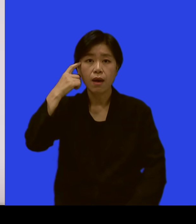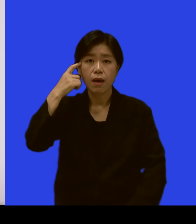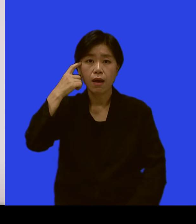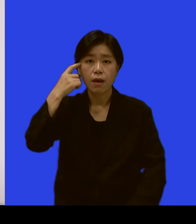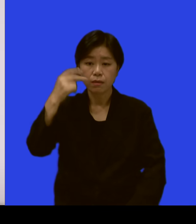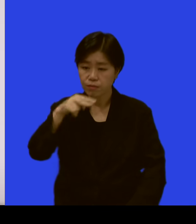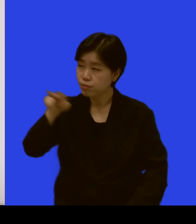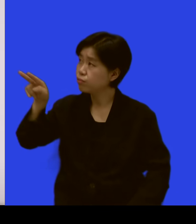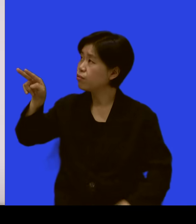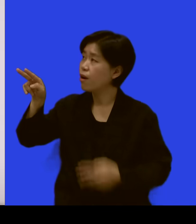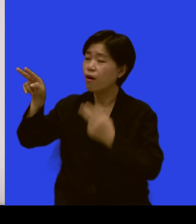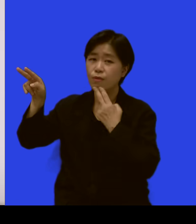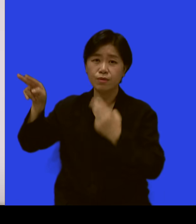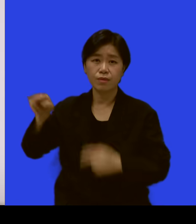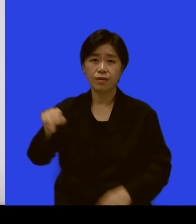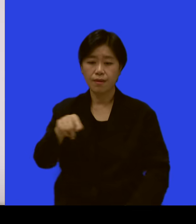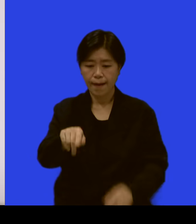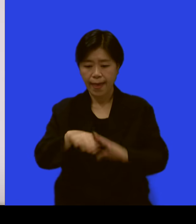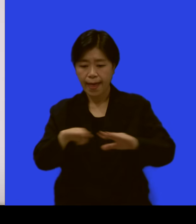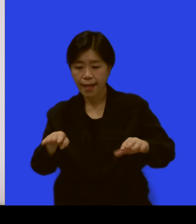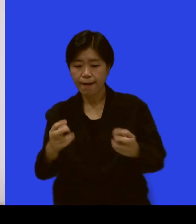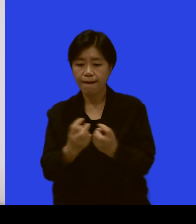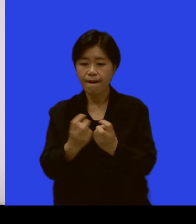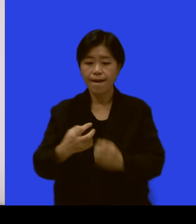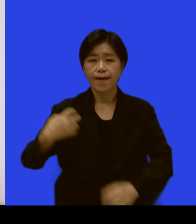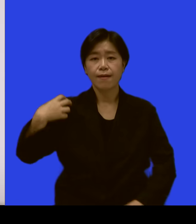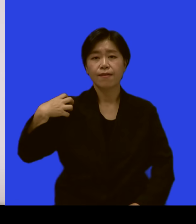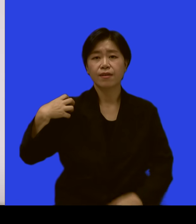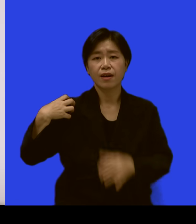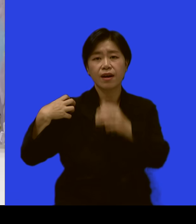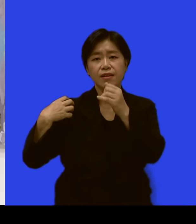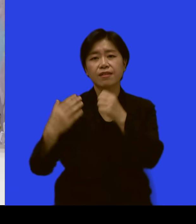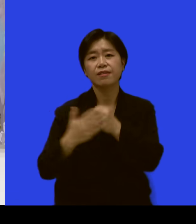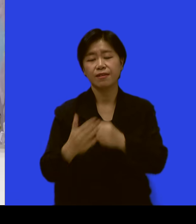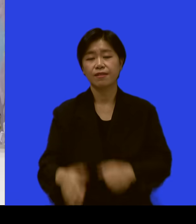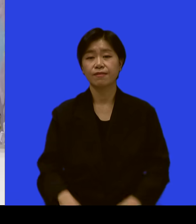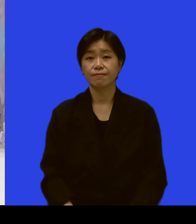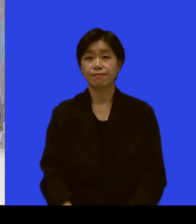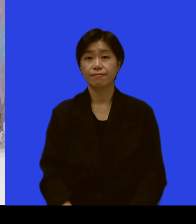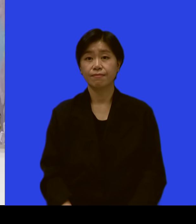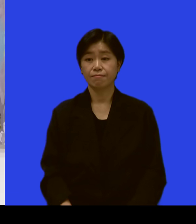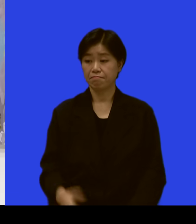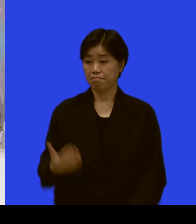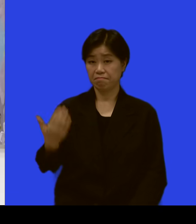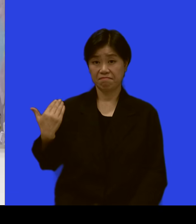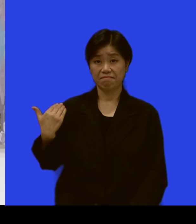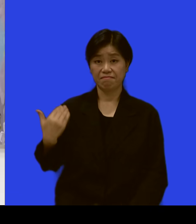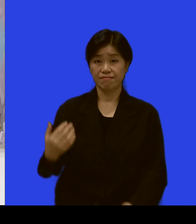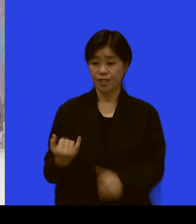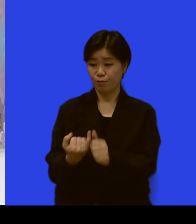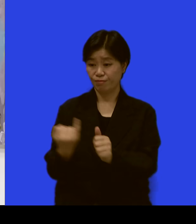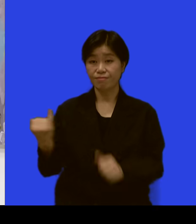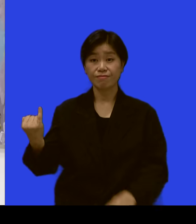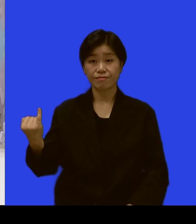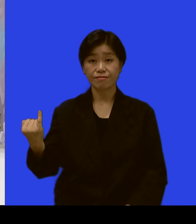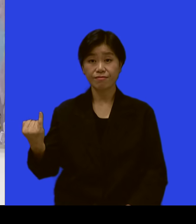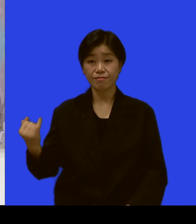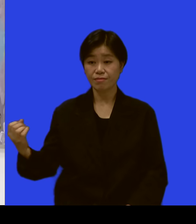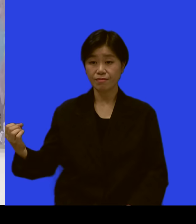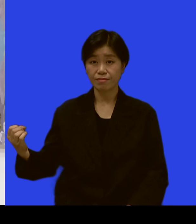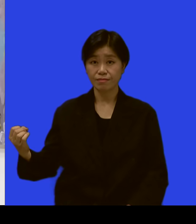짊어지고 있을 때 보통 힘들거든요. 네네. 하나님이 믿어지면 얼마 전에 와이프한테 지하에